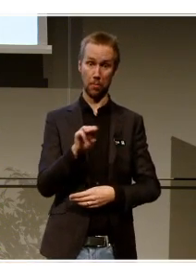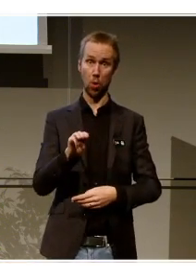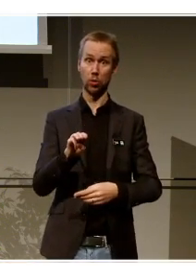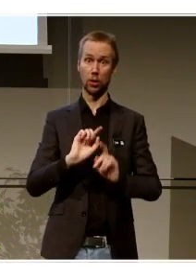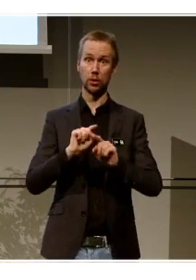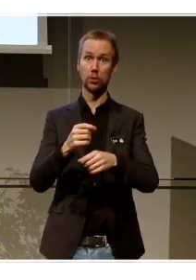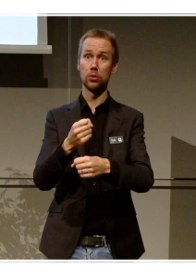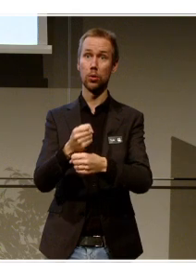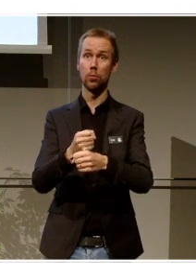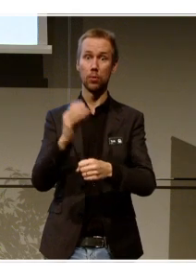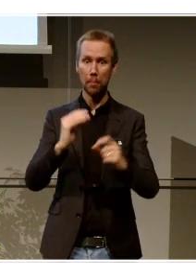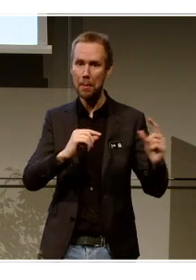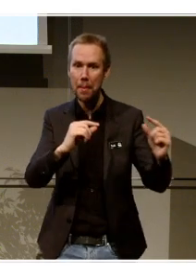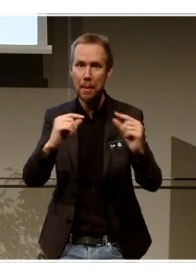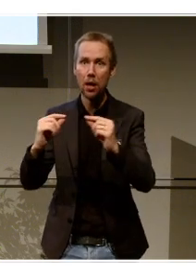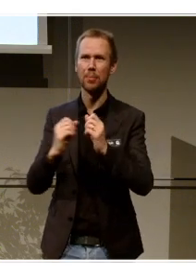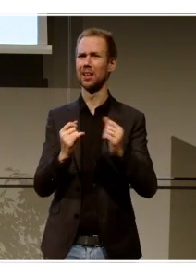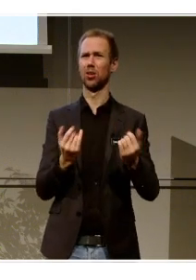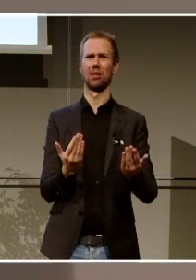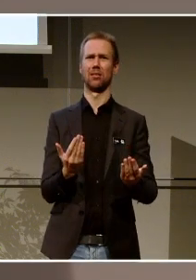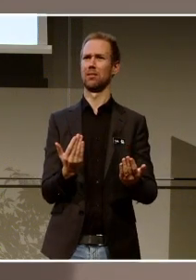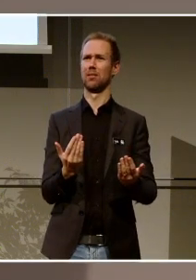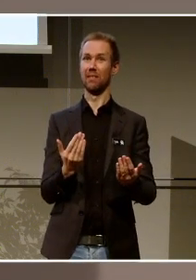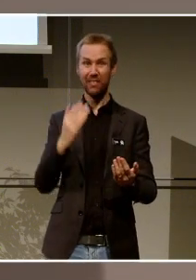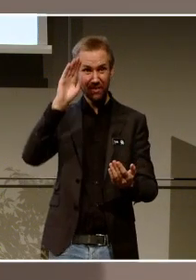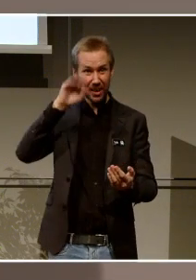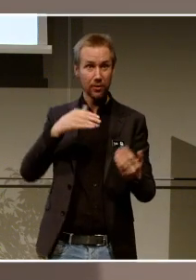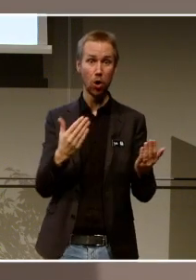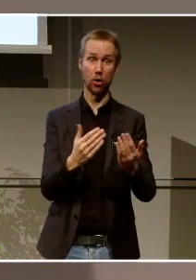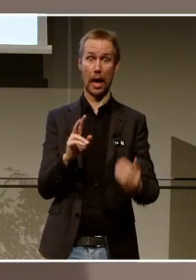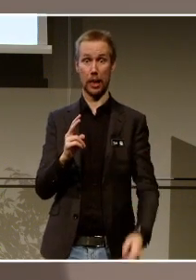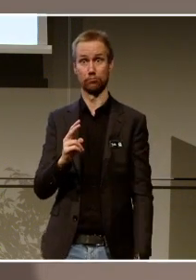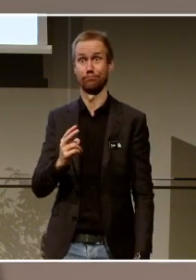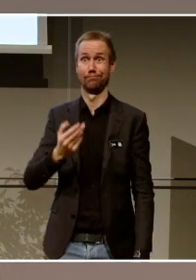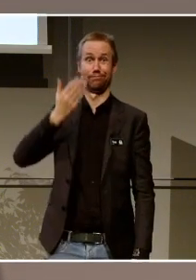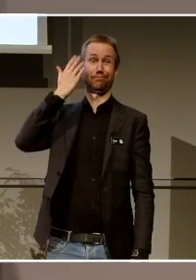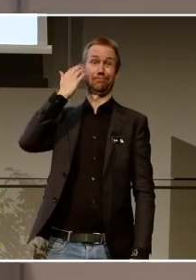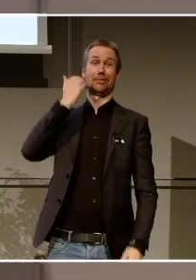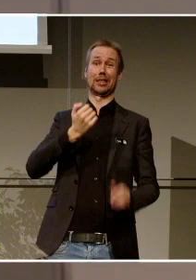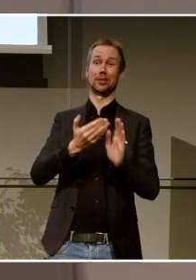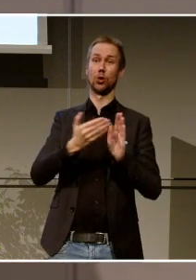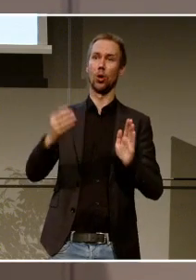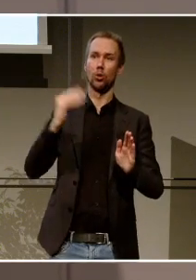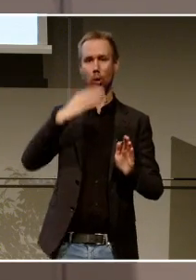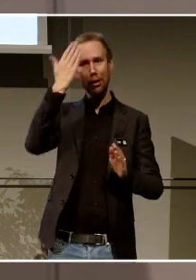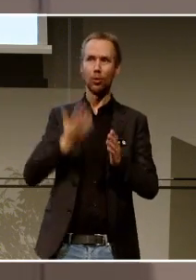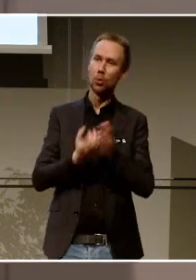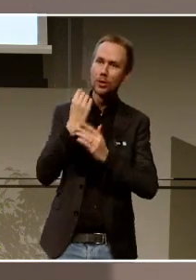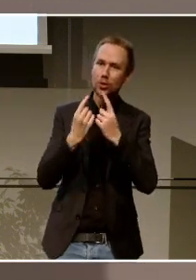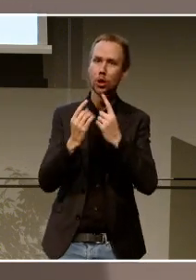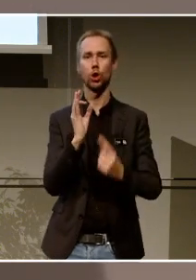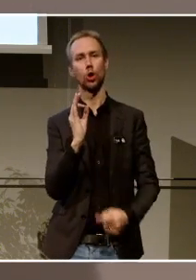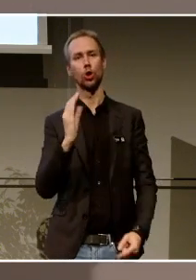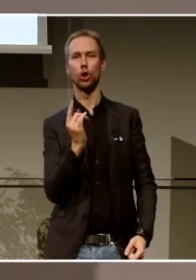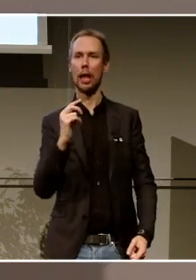Eller vem som är nyhetsuppläsare på Rapport som man visste. Eller kunna referera till Hylands hörna. Men vad formar då våra värderingar och normer när